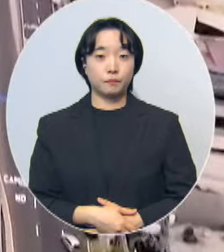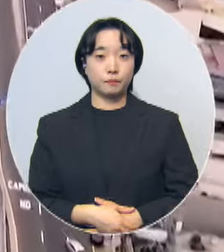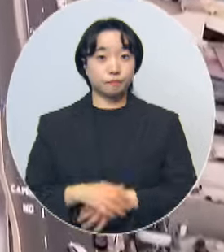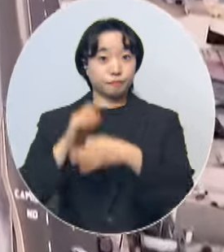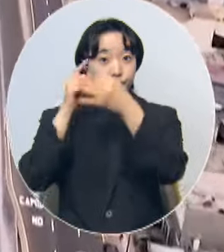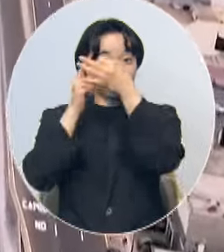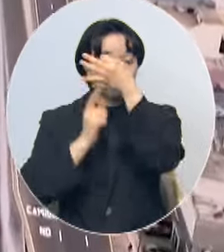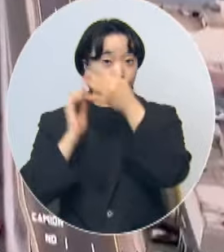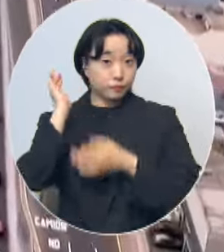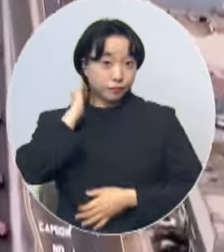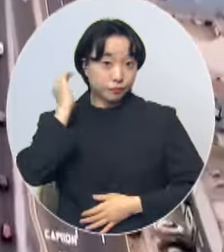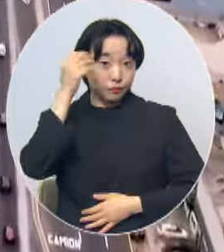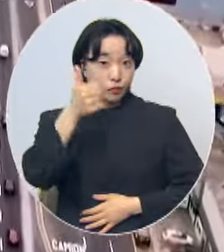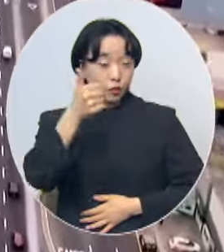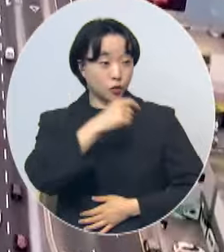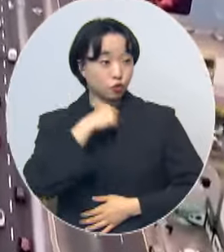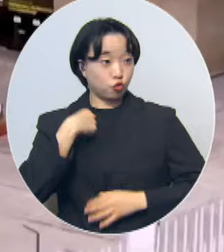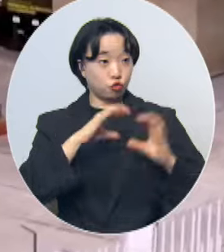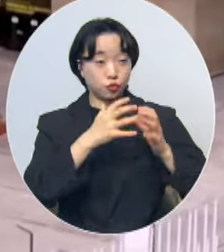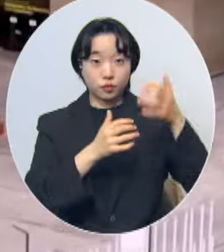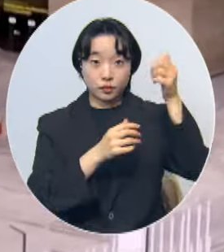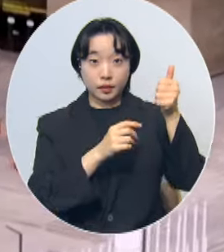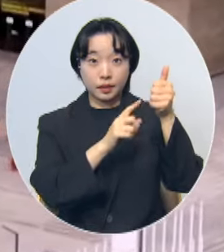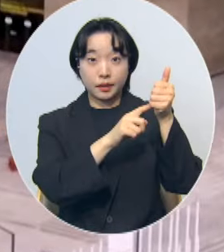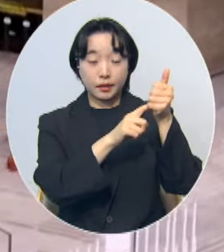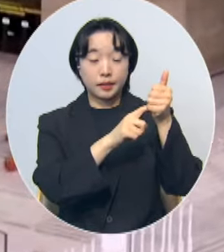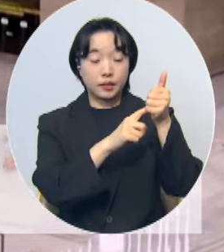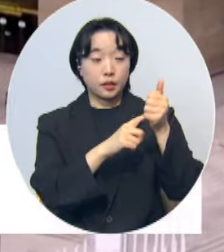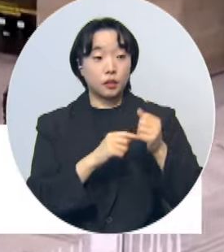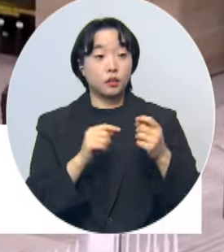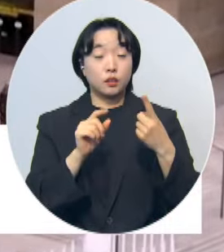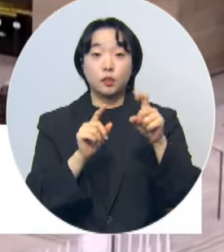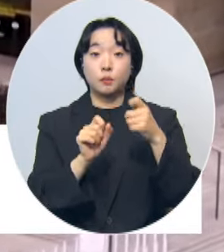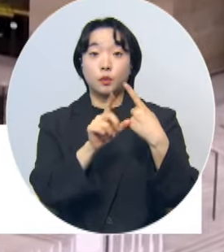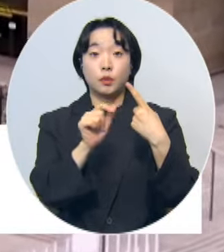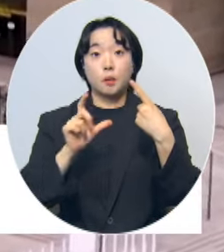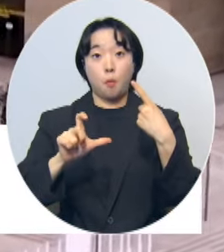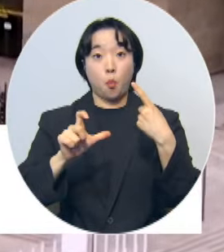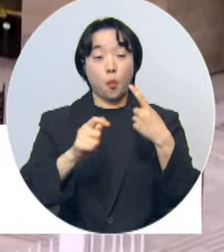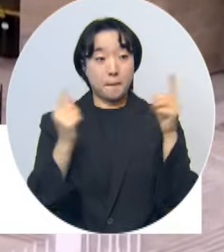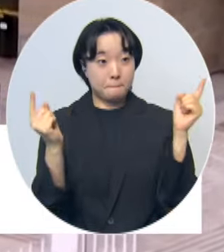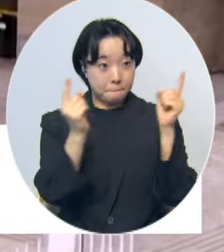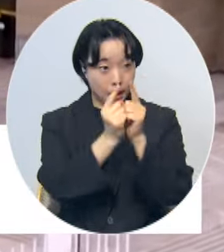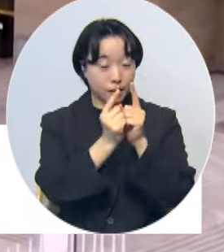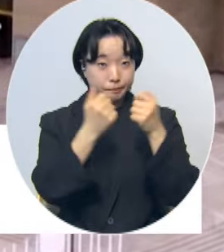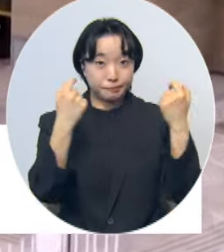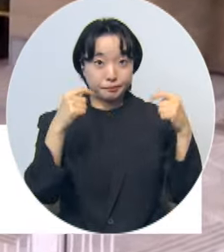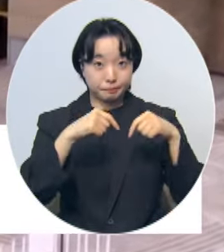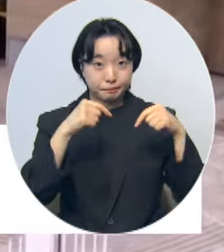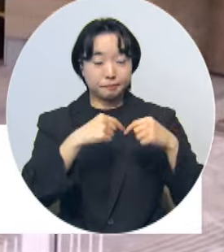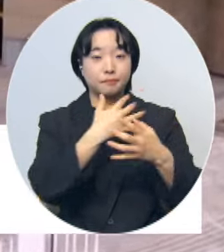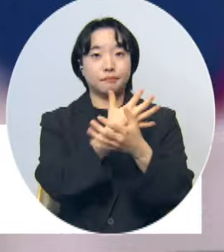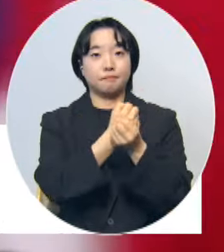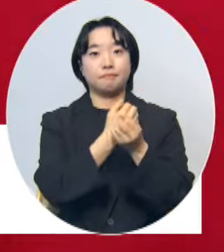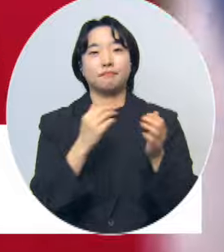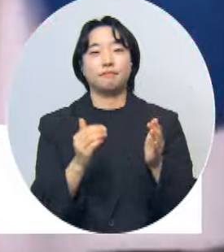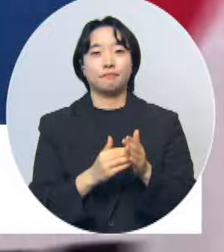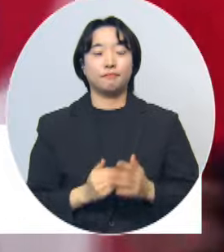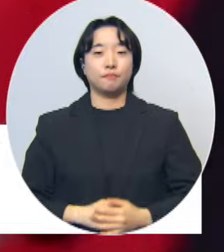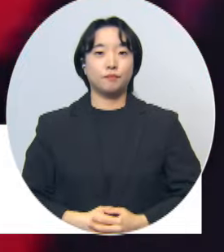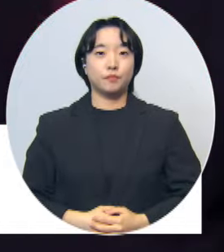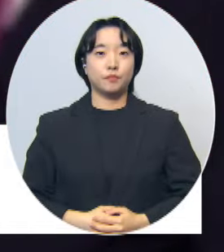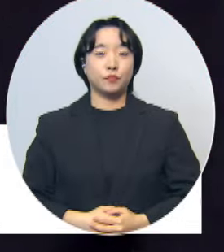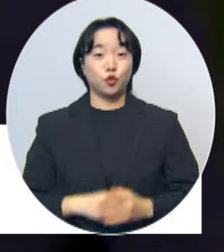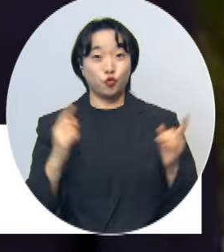윤 대통령과 시진핑 중국 국가주석은 현재 시간 15일 페루 리마에서 정상회담을 합니다. 두